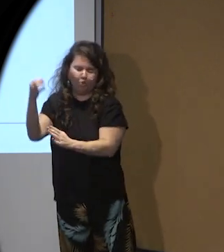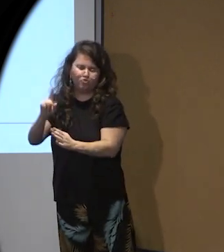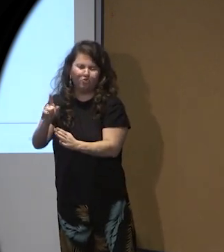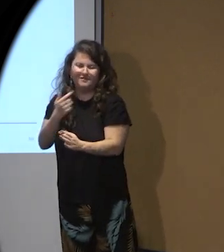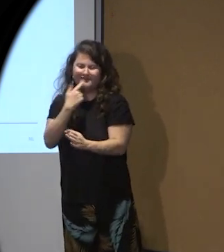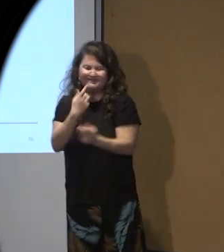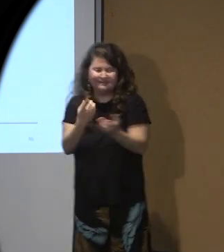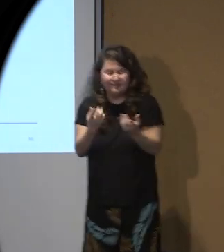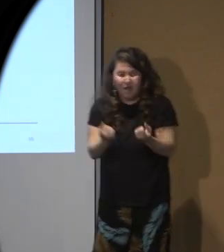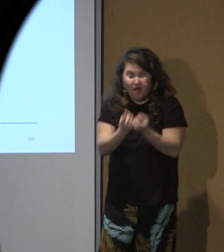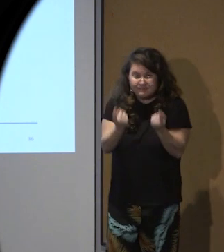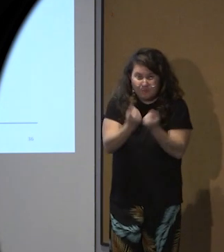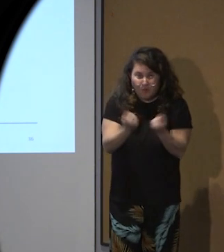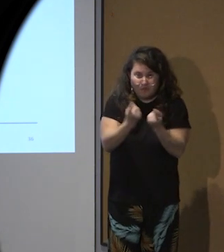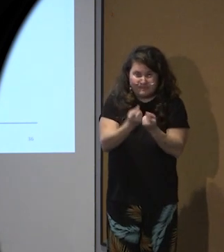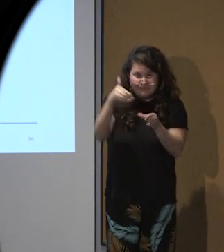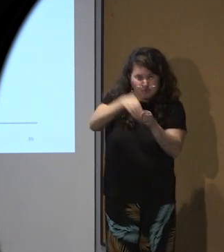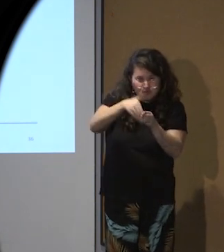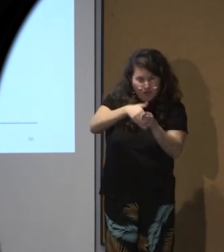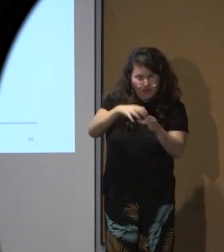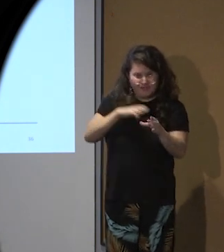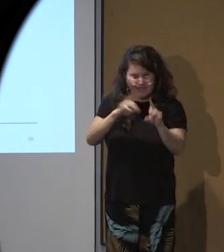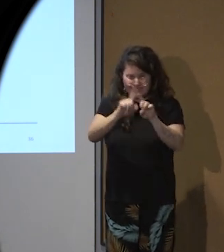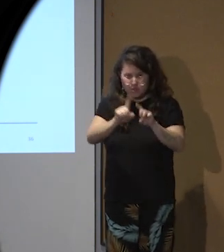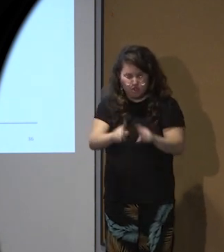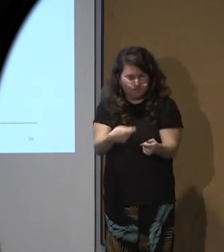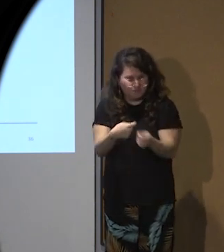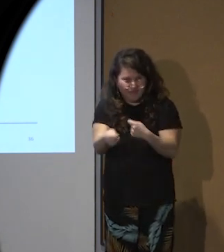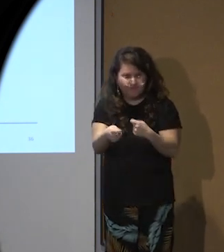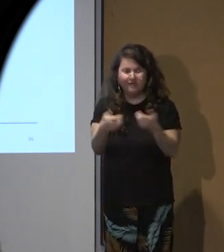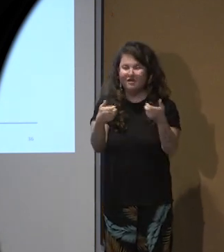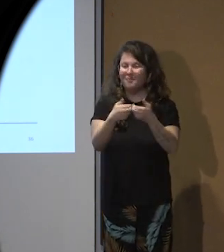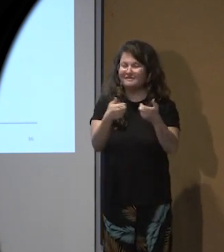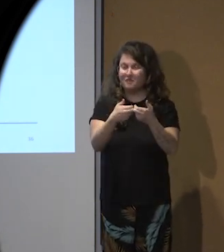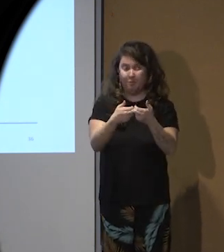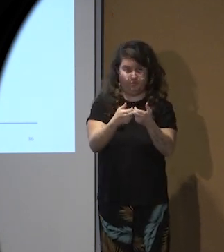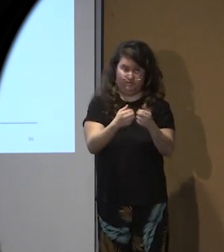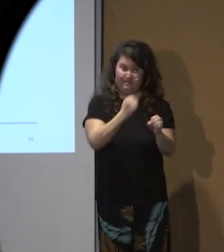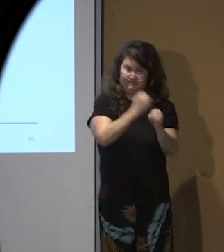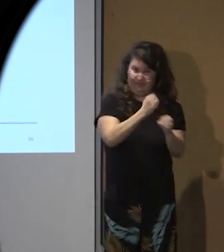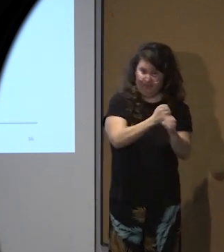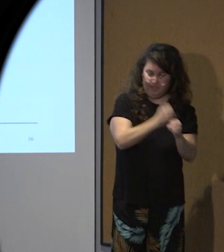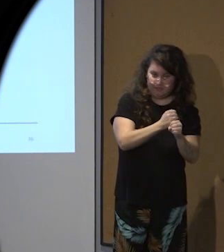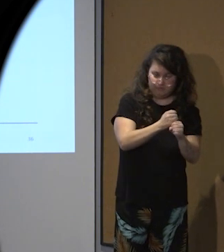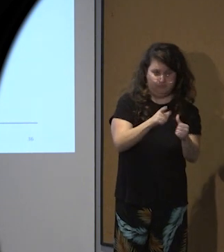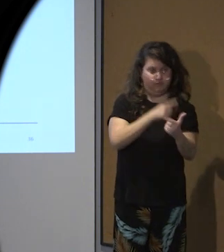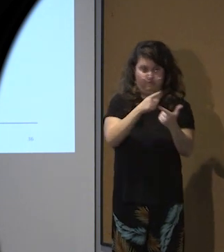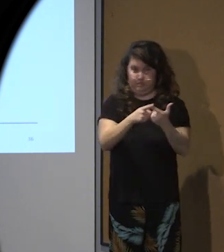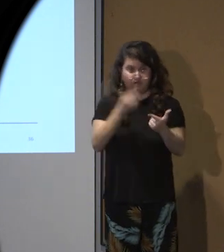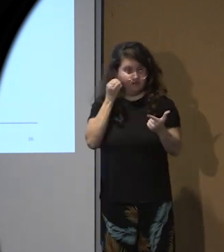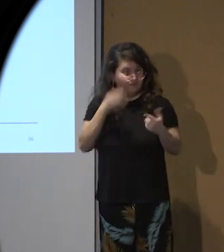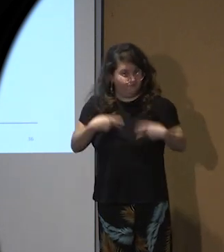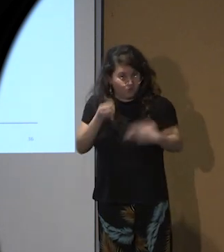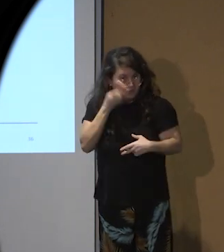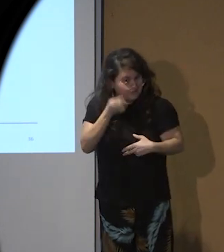votre organisation au quotidien. Il y a la charge d'entraînement, il y a le travail professionnel, il y a l'alimentation, l'hydratation et le sommeil. Donc